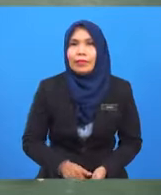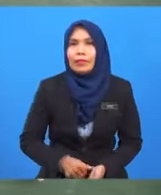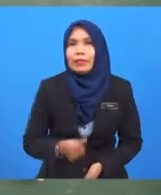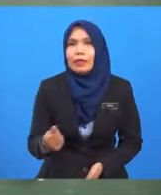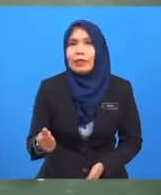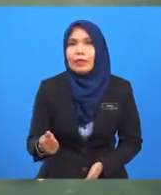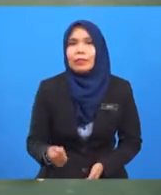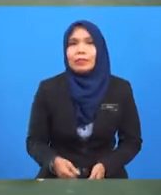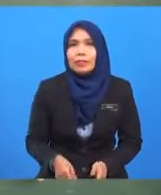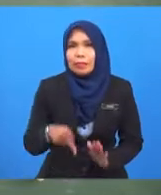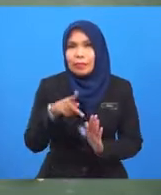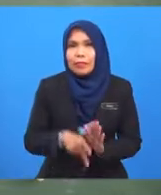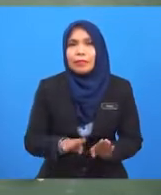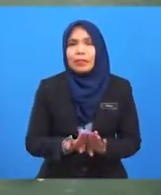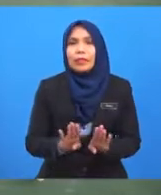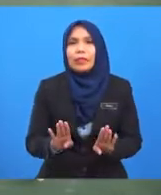pembuka.